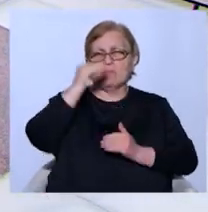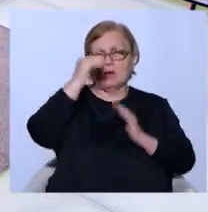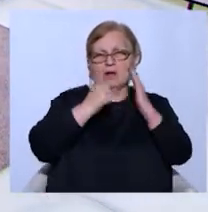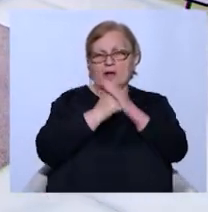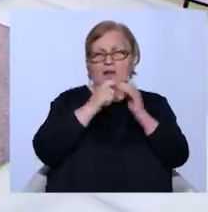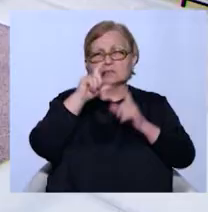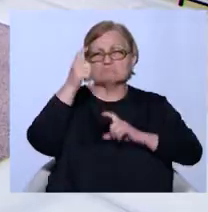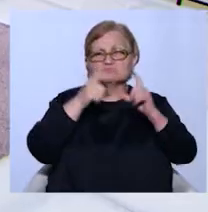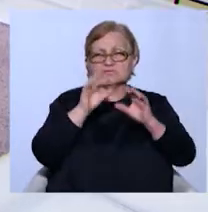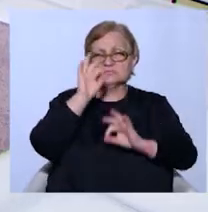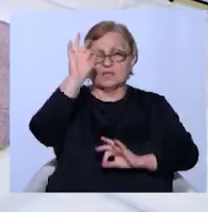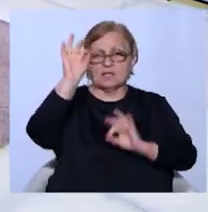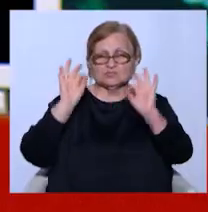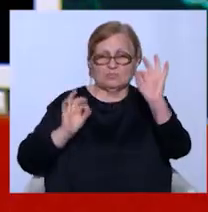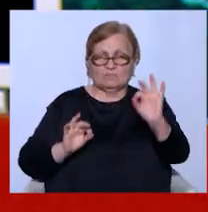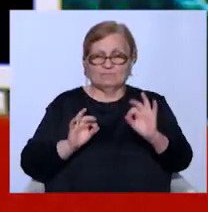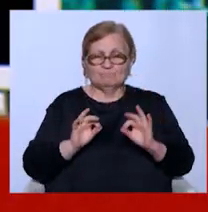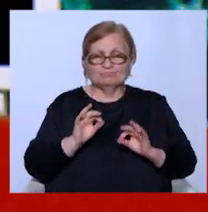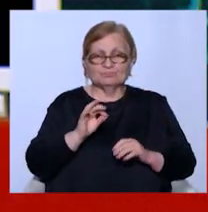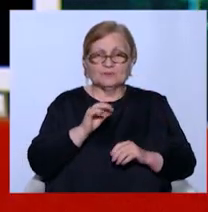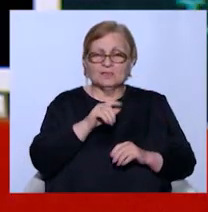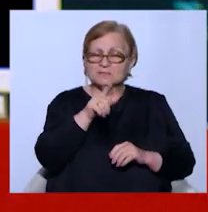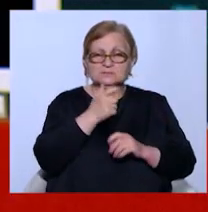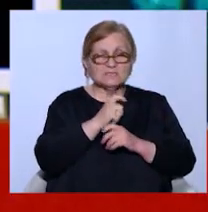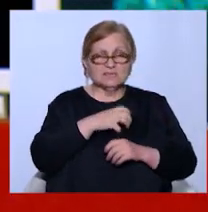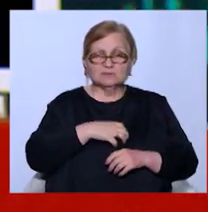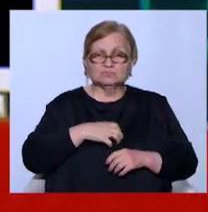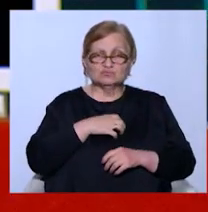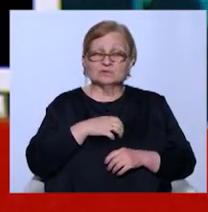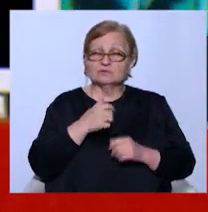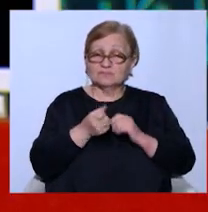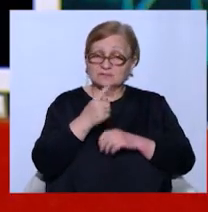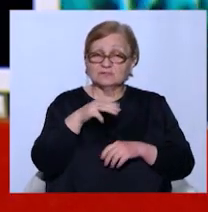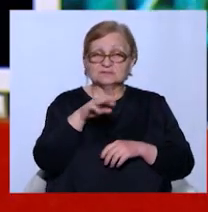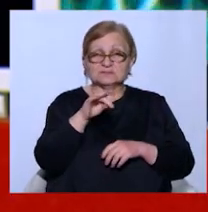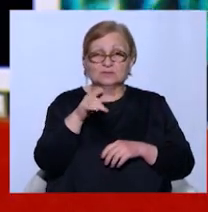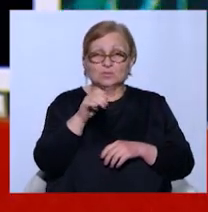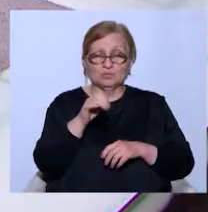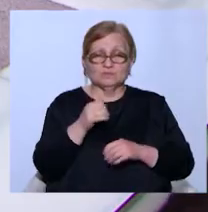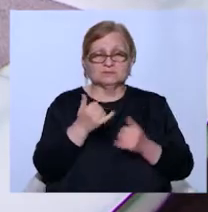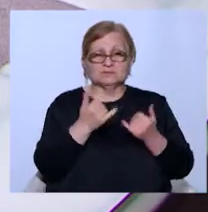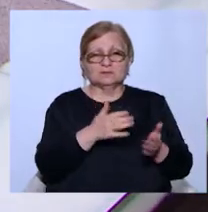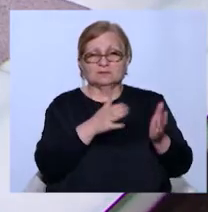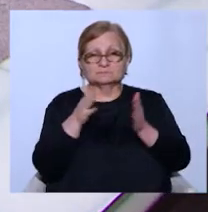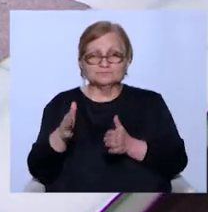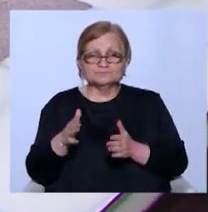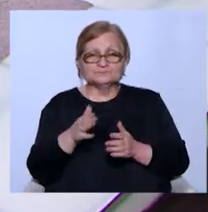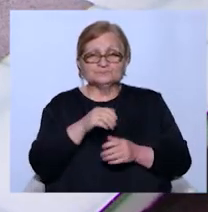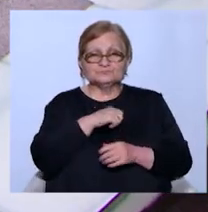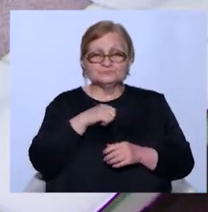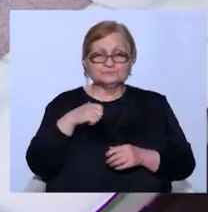გაზომვა. ამიტომ მე მინდოდა გცნობოდეთ, რამდენად მნიშვნელოვანია ტრიგონომეტრია ზოგადად. ახლა გადავიდეთ და ვისაუბროთ